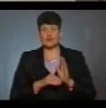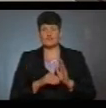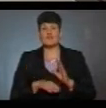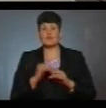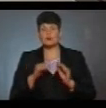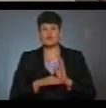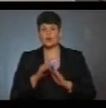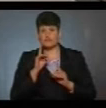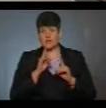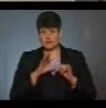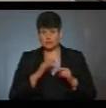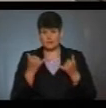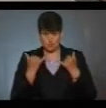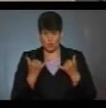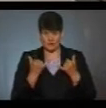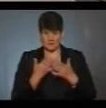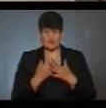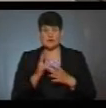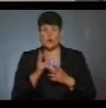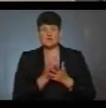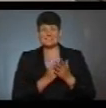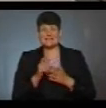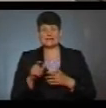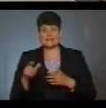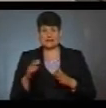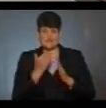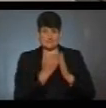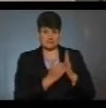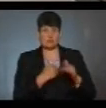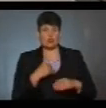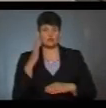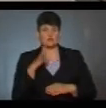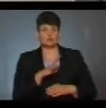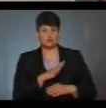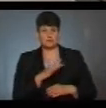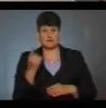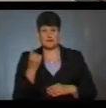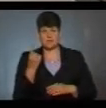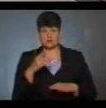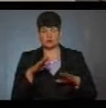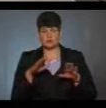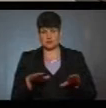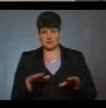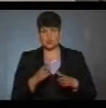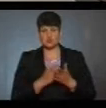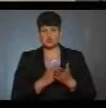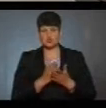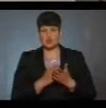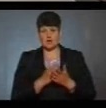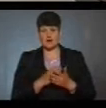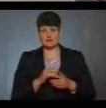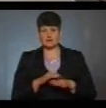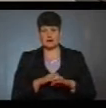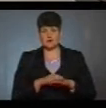із кандидатів із запропонованого списку ви проголосували? На першому місці, безумовно, «Слуга народу».